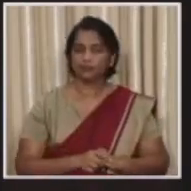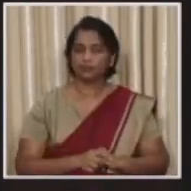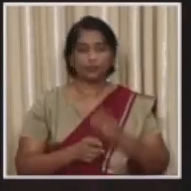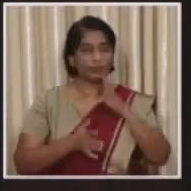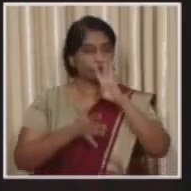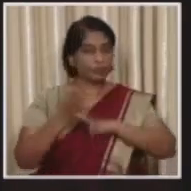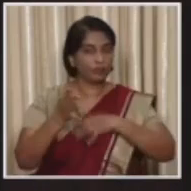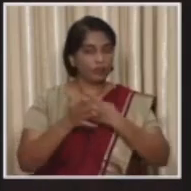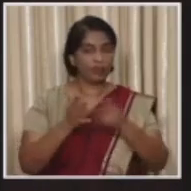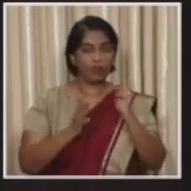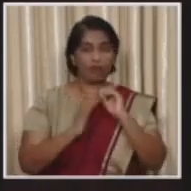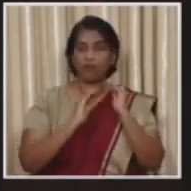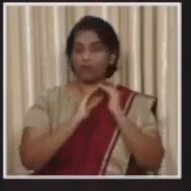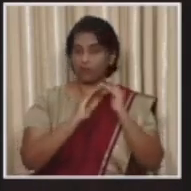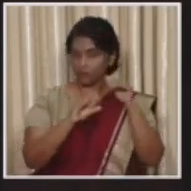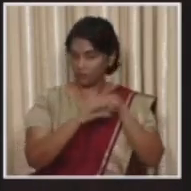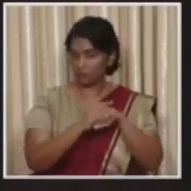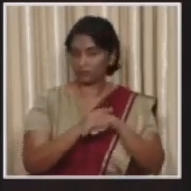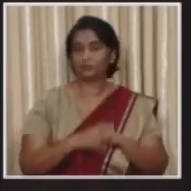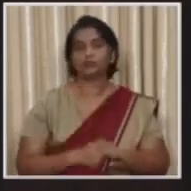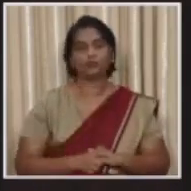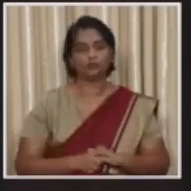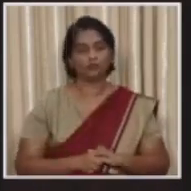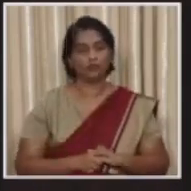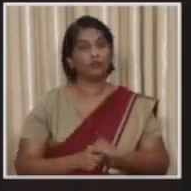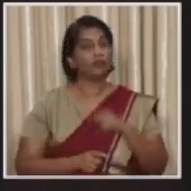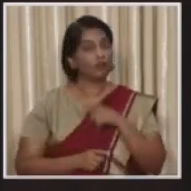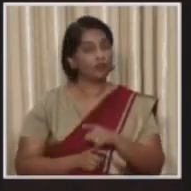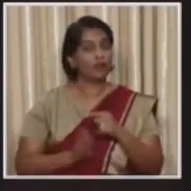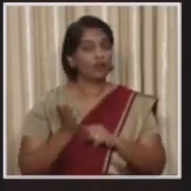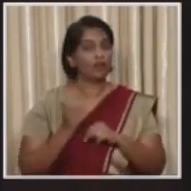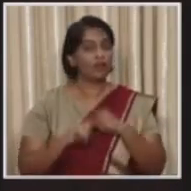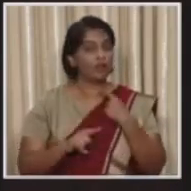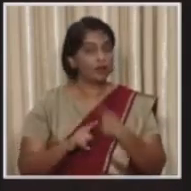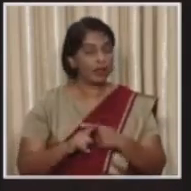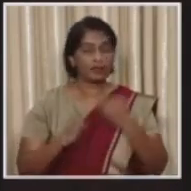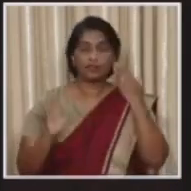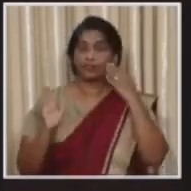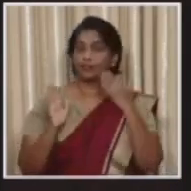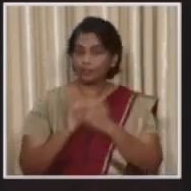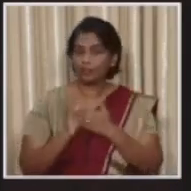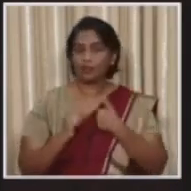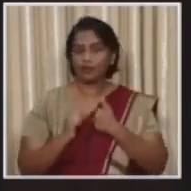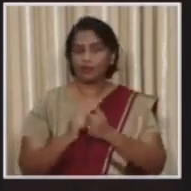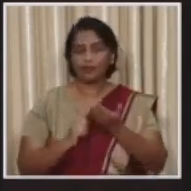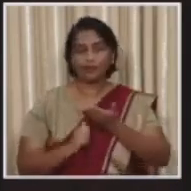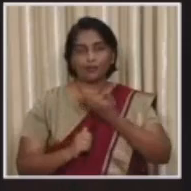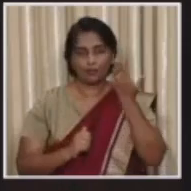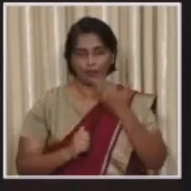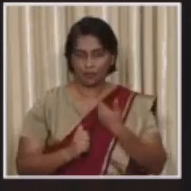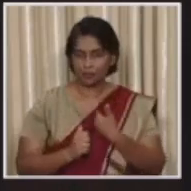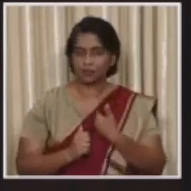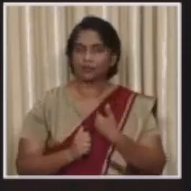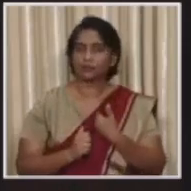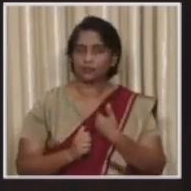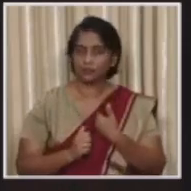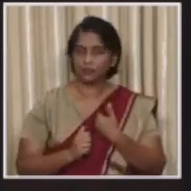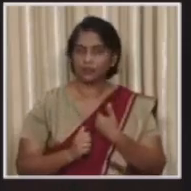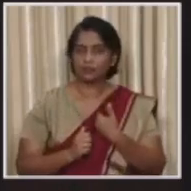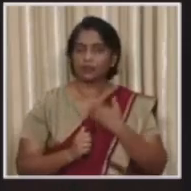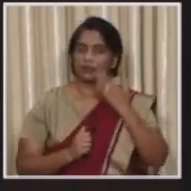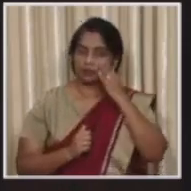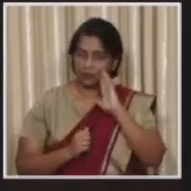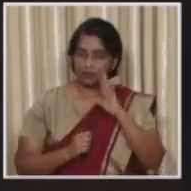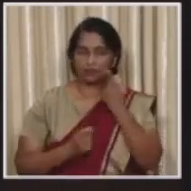අයවැය කාර්යාලයක් එම බදු යෝජනා සම්බන්ධයෙන් අපිට පුළුවන්කම තිබුණා